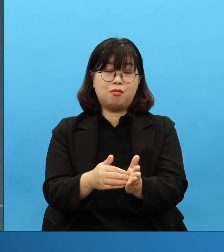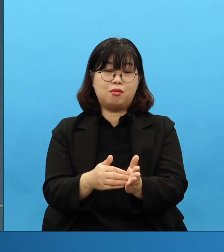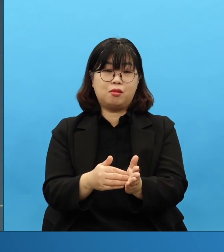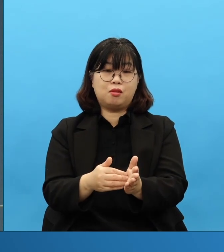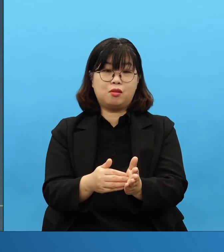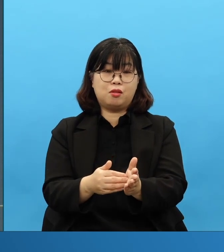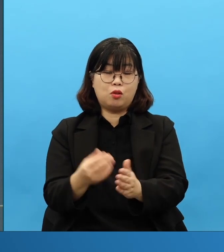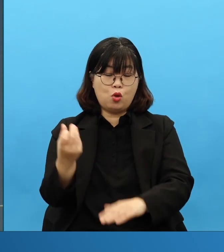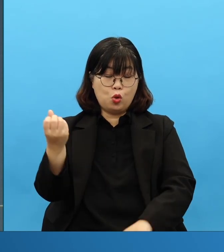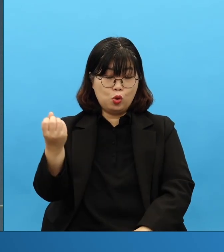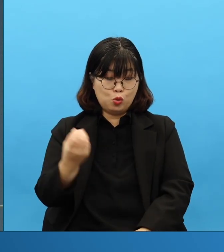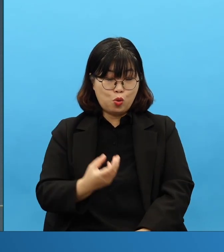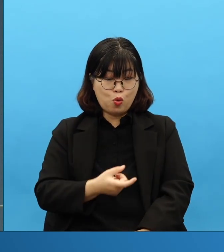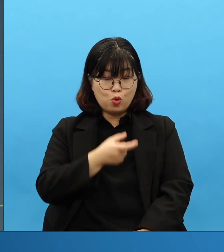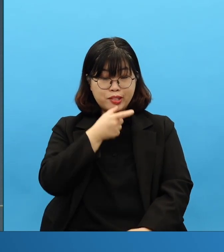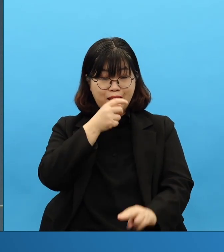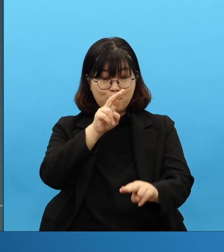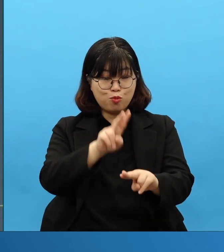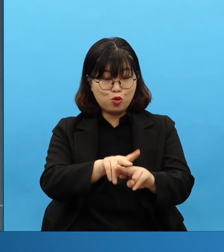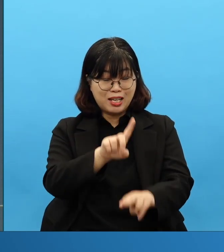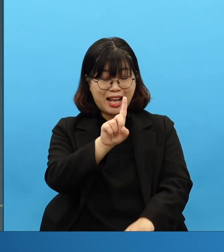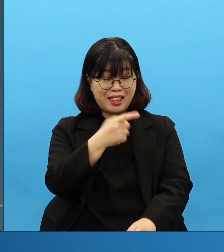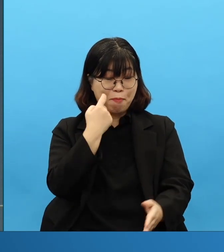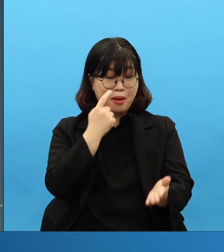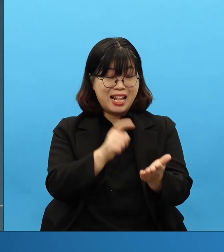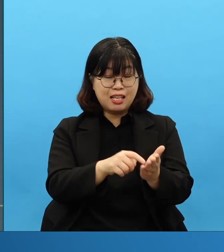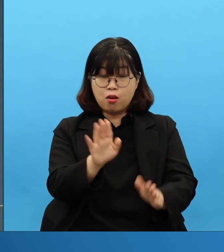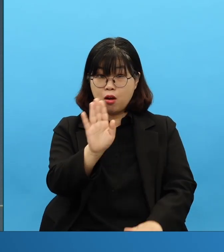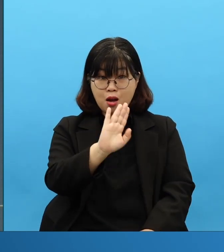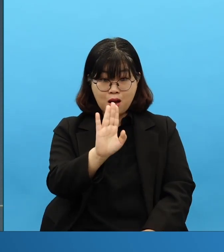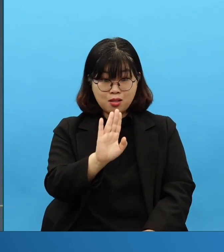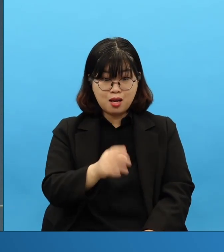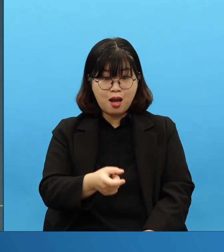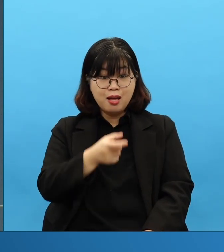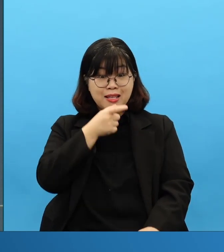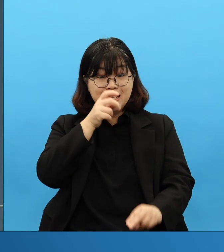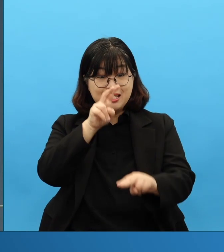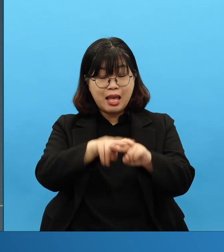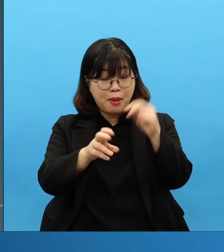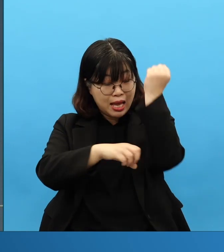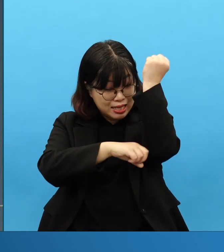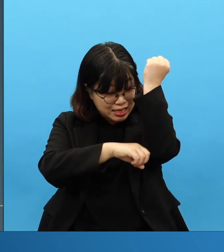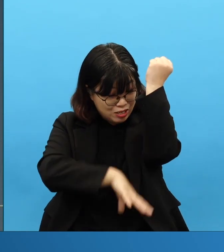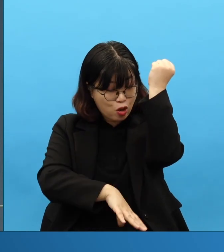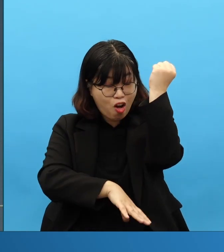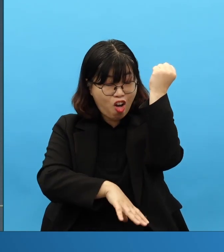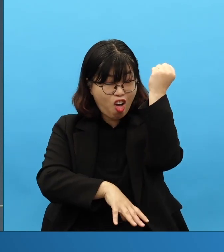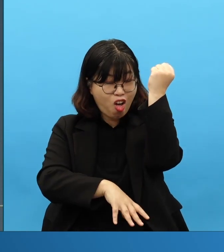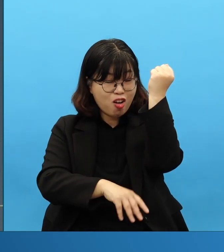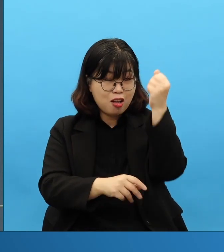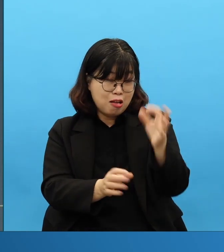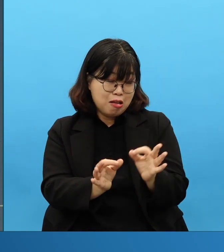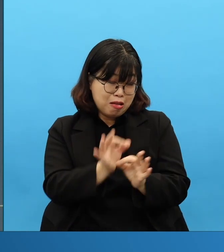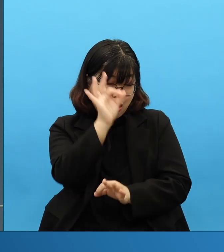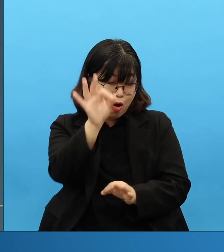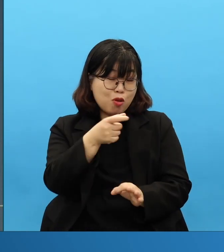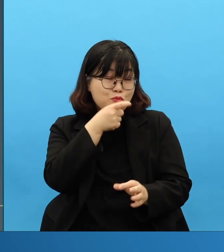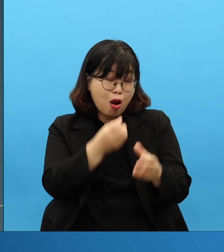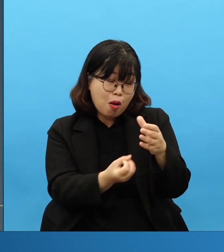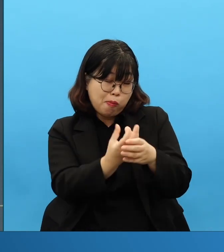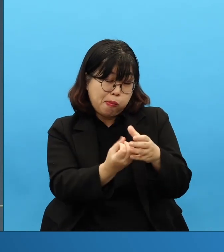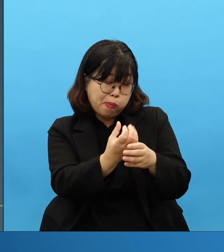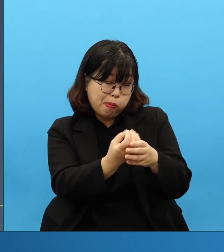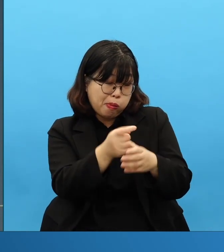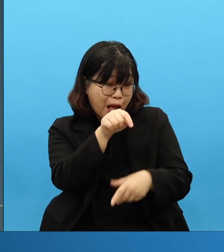우물 정도가 아닙니다. 샘 근원을 얻게 됩니다. 이도 히토스 홀ではなく 이도의 源泉, 근원을 레호봇의